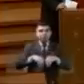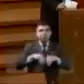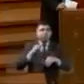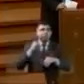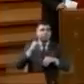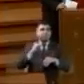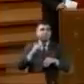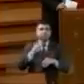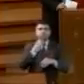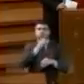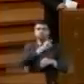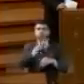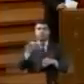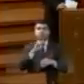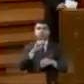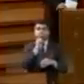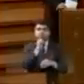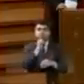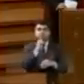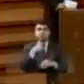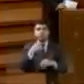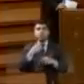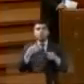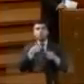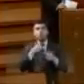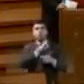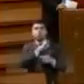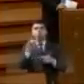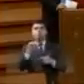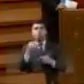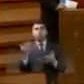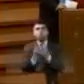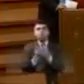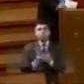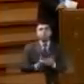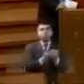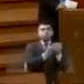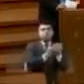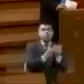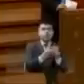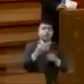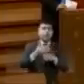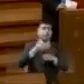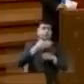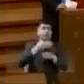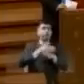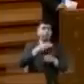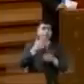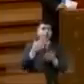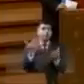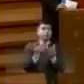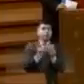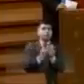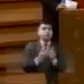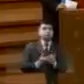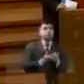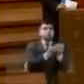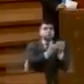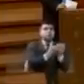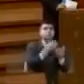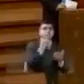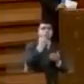هشة كيقول لها راه هذا الشيء ما يمكنليش يتحال عليك، وعلاش تحالوا على أمور في السابق؟ كيقول ما عندكش الحق تنشر